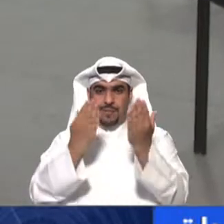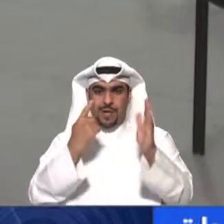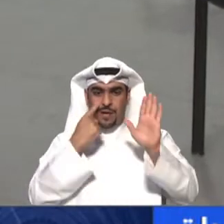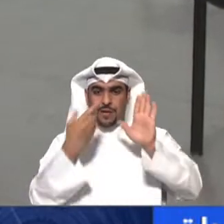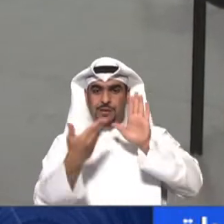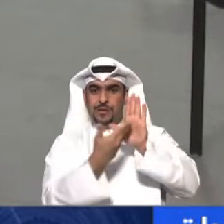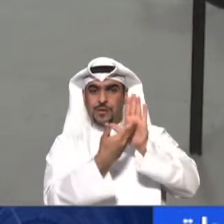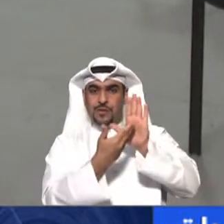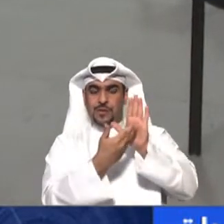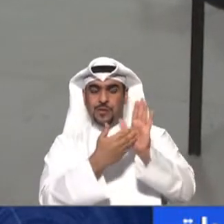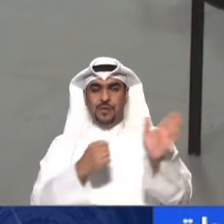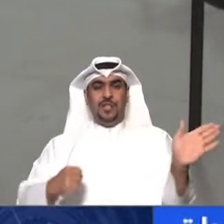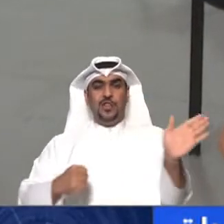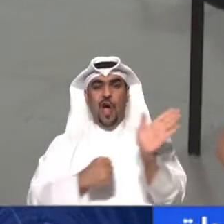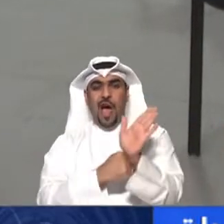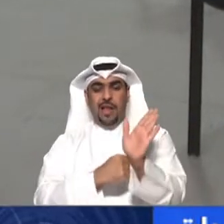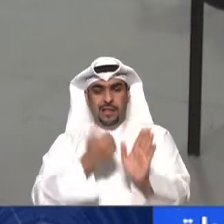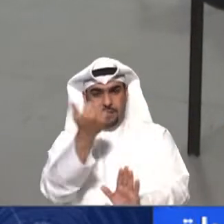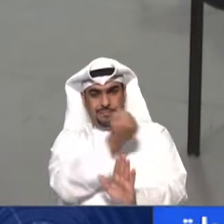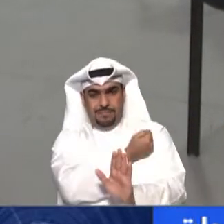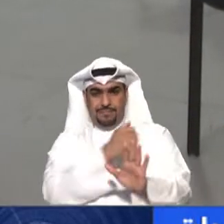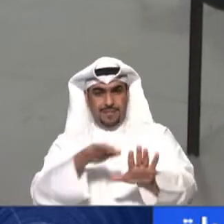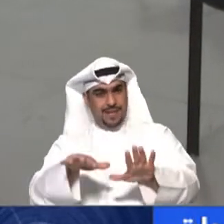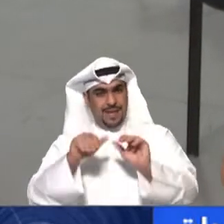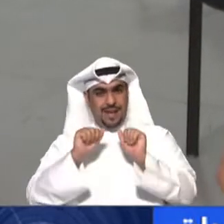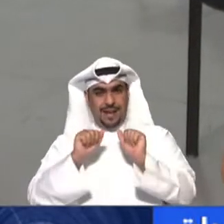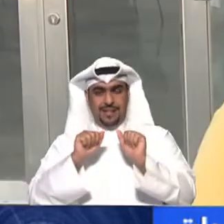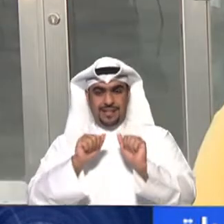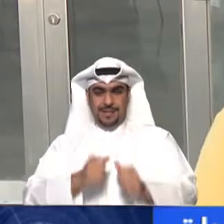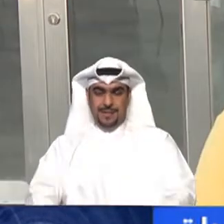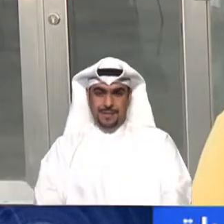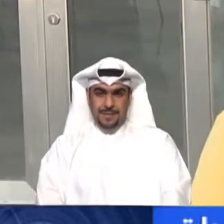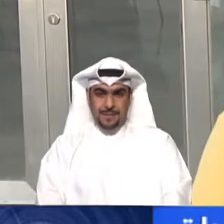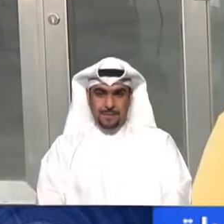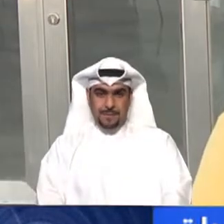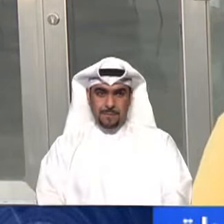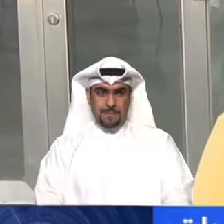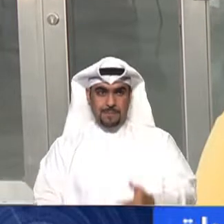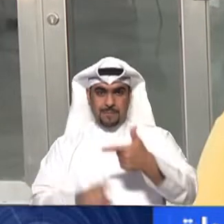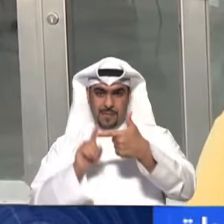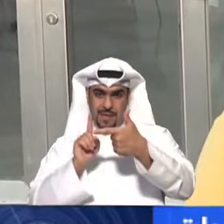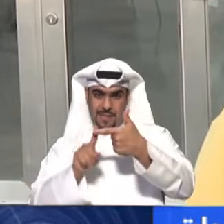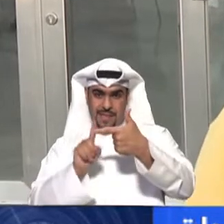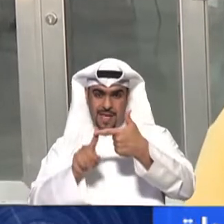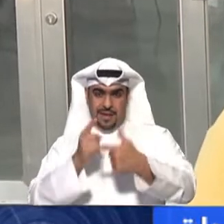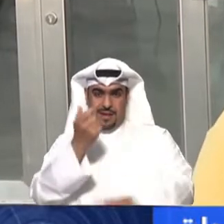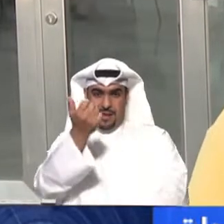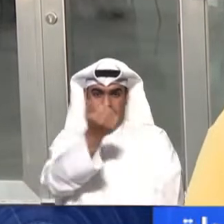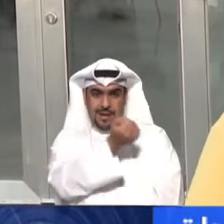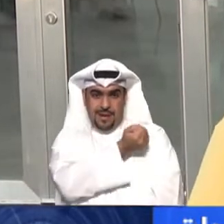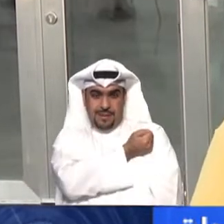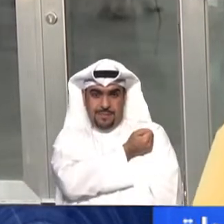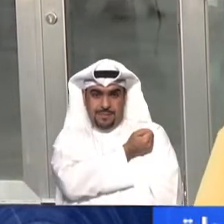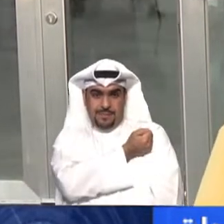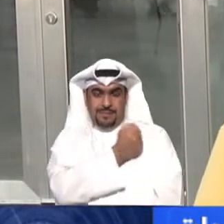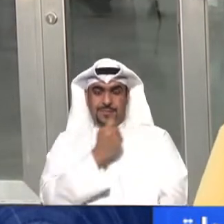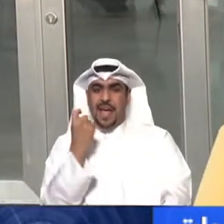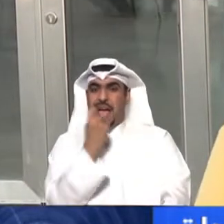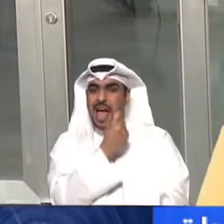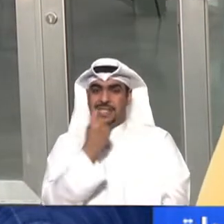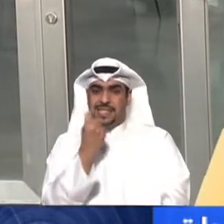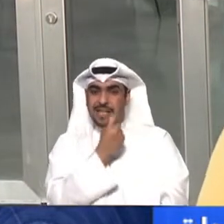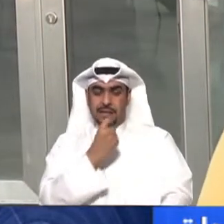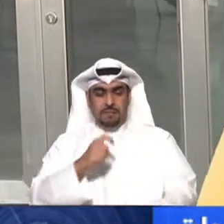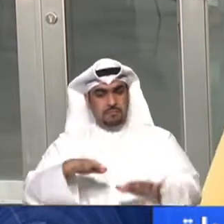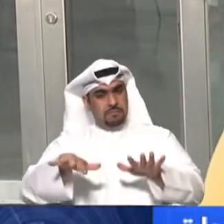والله يشافي جميع المرضى إن شاء الله ويطعمون كلهم إن شاء الله. التطعيم الثاني للقاح فايزر ولله الحمد تمت